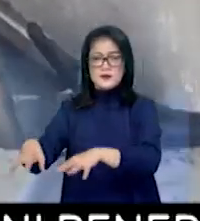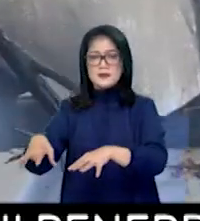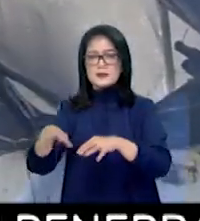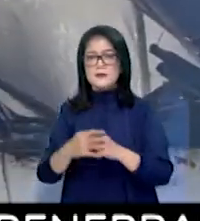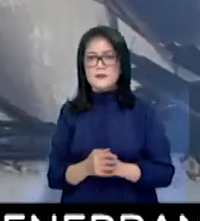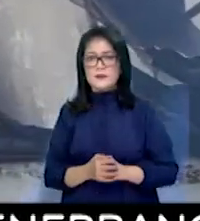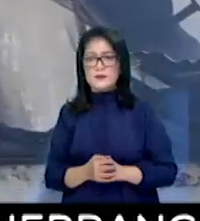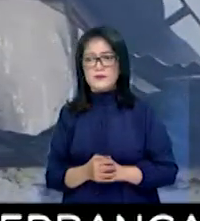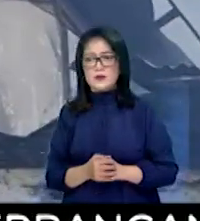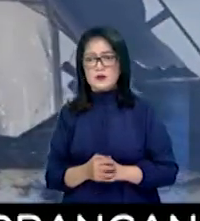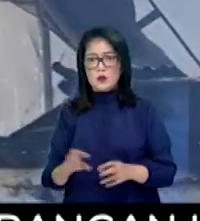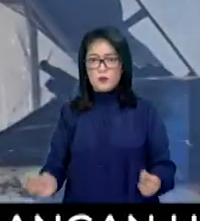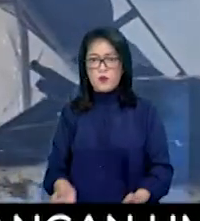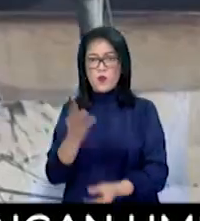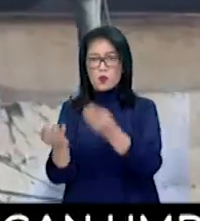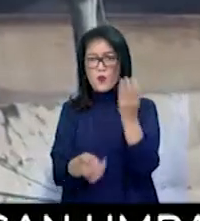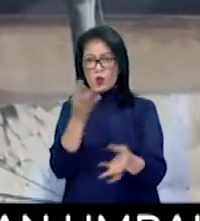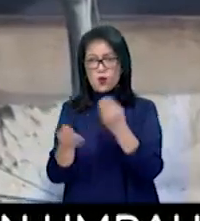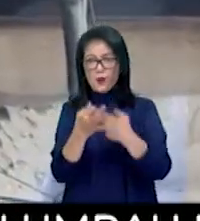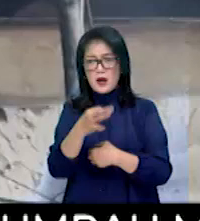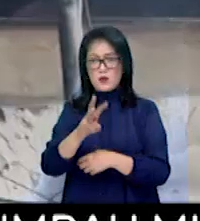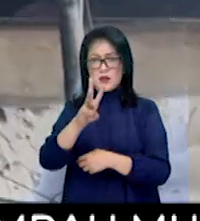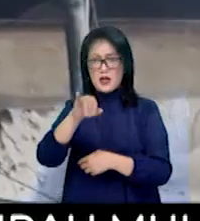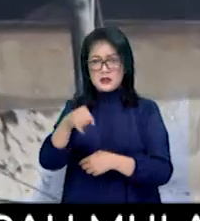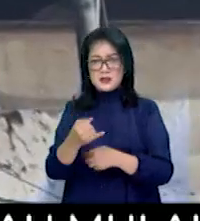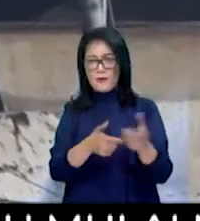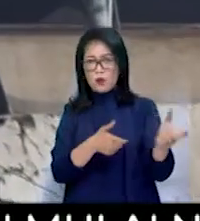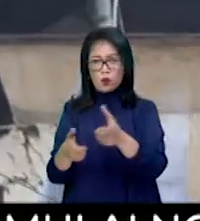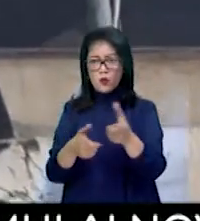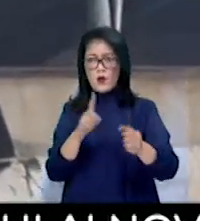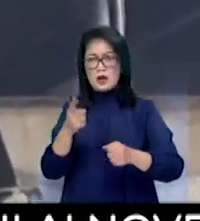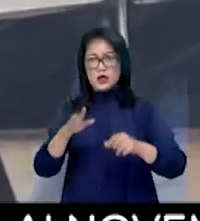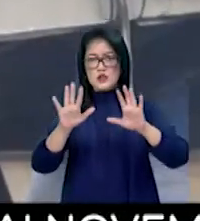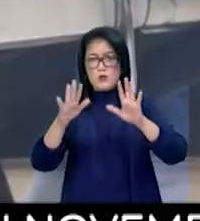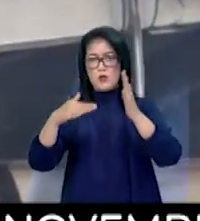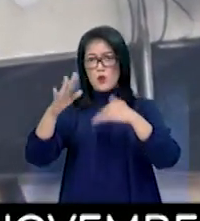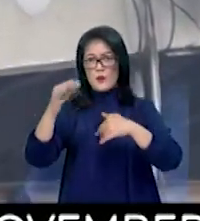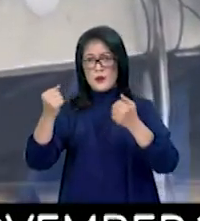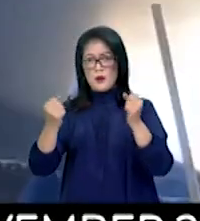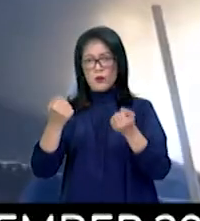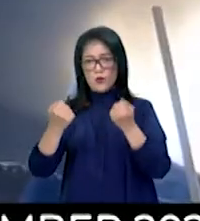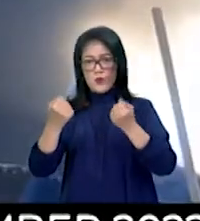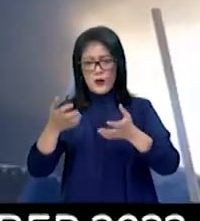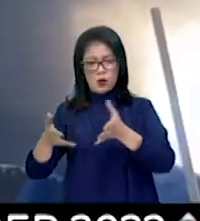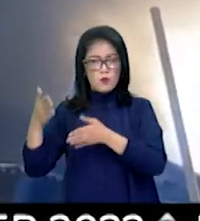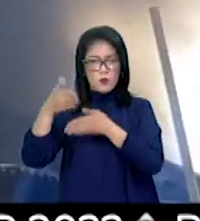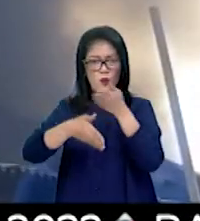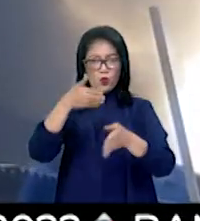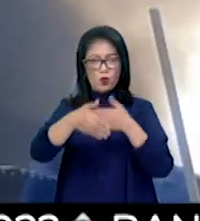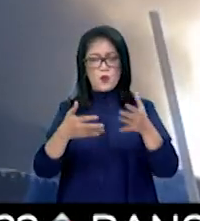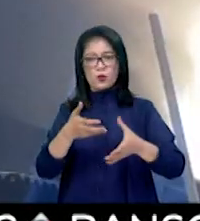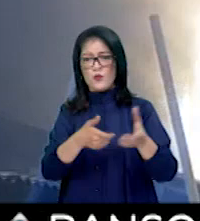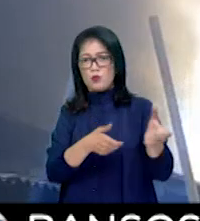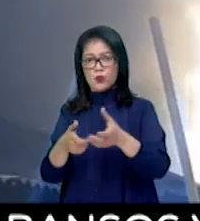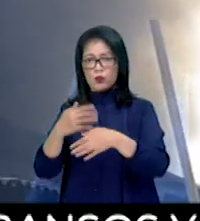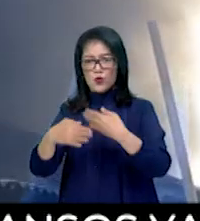sih. Api baru bisa dipadamkan 3 jam kemudian usai puluhan truk damkar gabungan dikerahkan ke lokasi. Proses pemadaman sempat